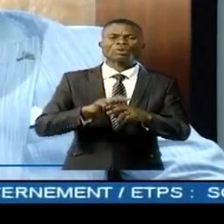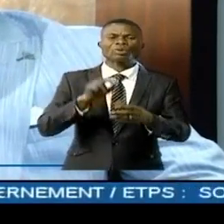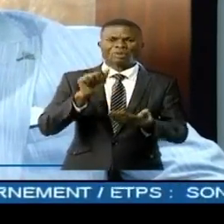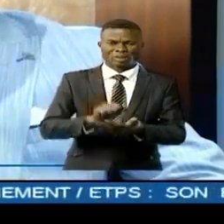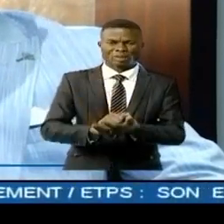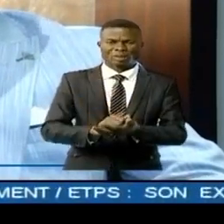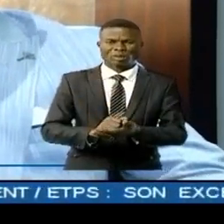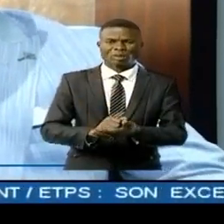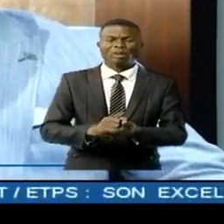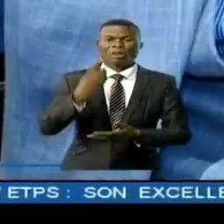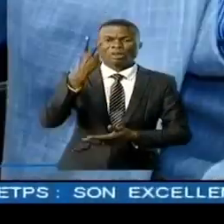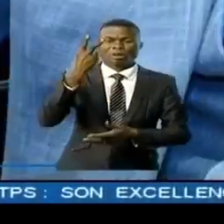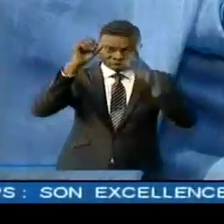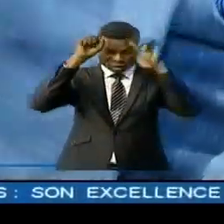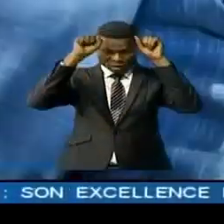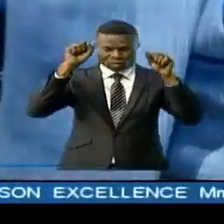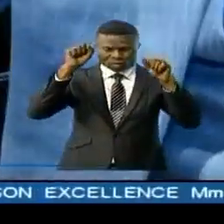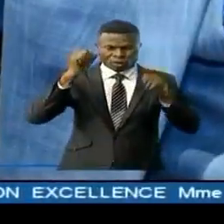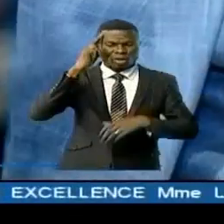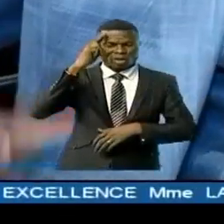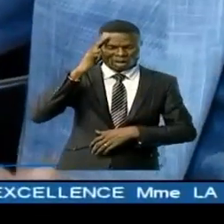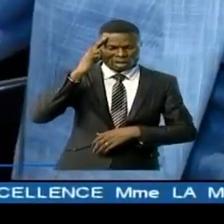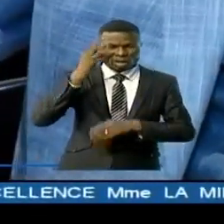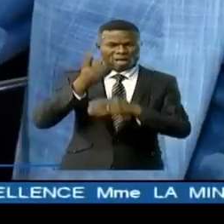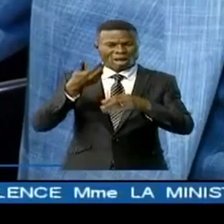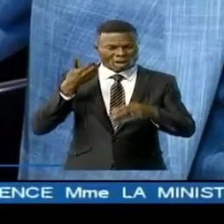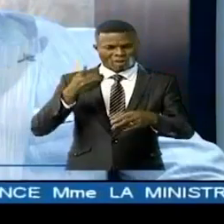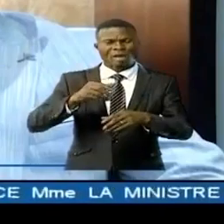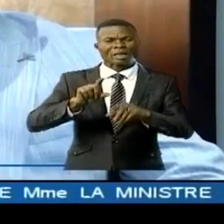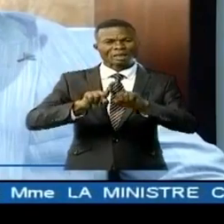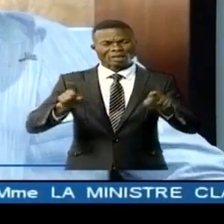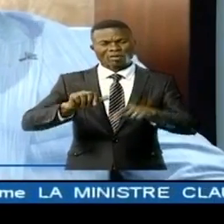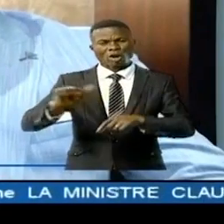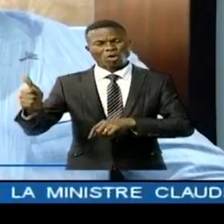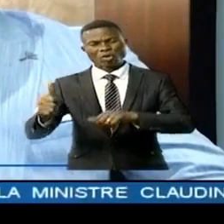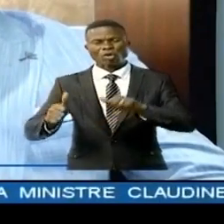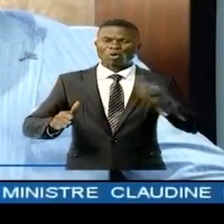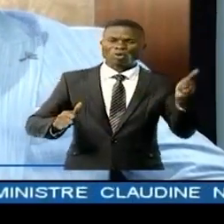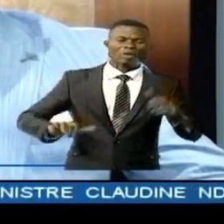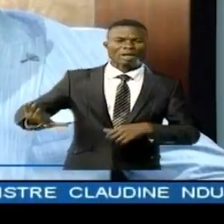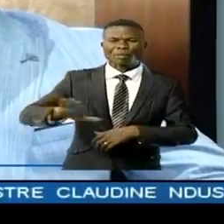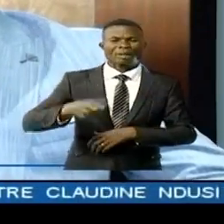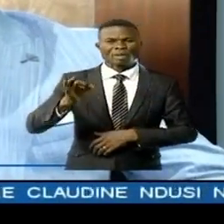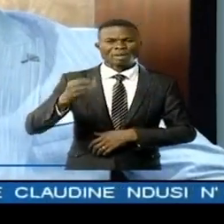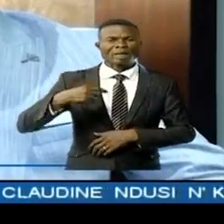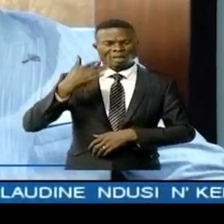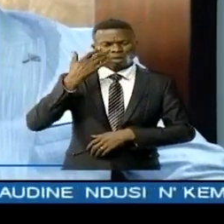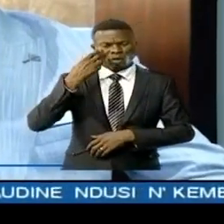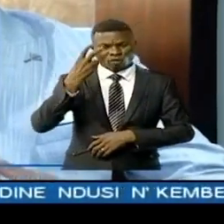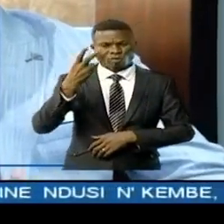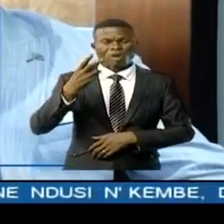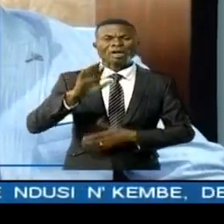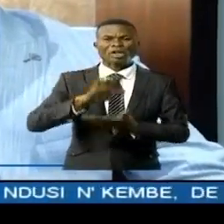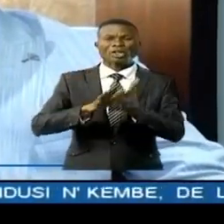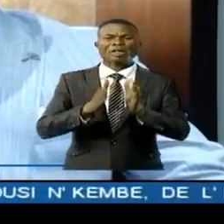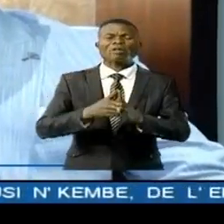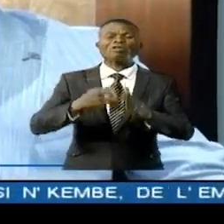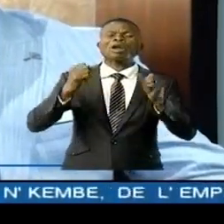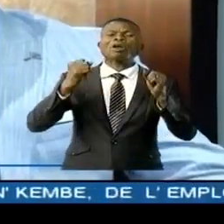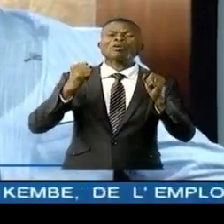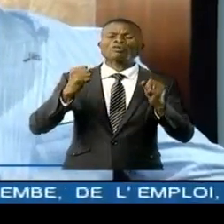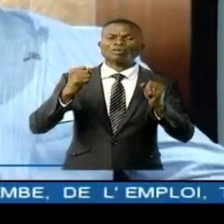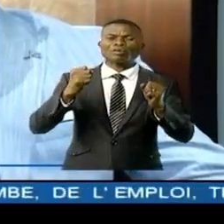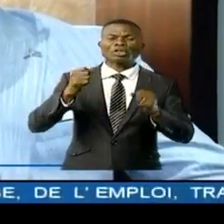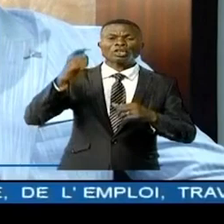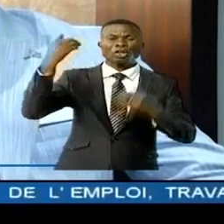nos deux présidents vue avant nous avons beaucoup d'autres pays ils sentent que nous devons être des leaders des précurseurs des